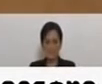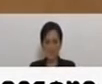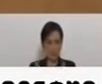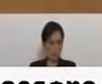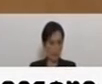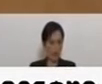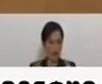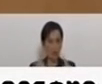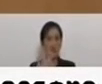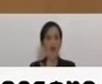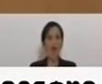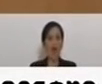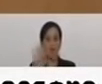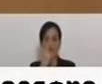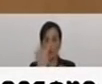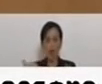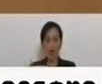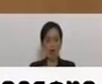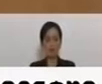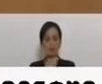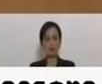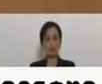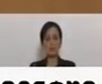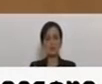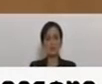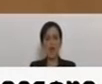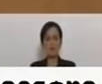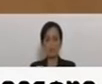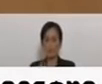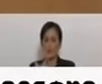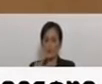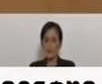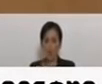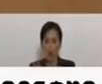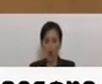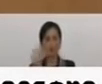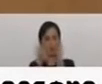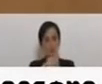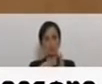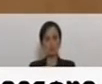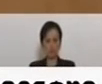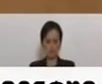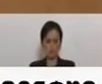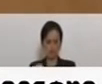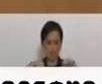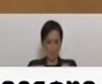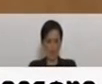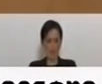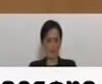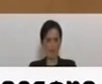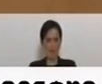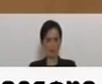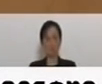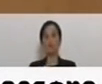და ევროატლანტიკურ სტრუქტურებში საქართველოს კუთვნილი ადგილის სრულუფლებიანად დამკვიდრებასთან.